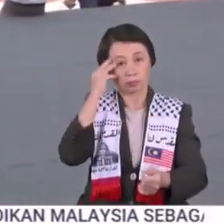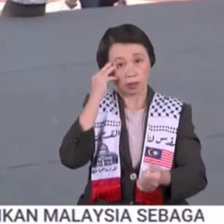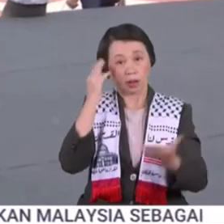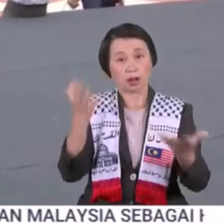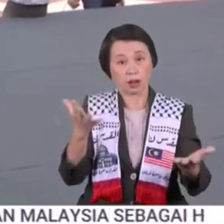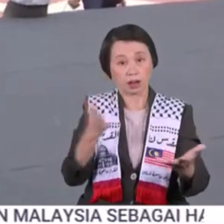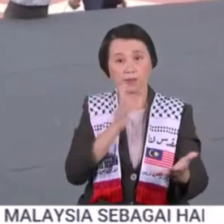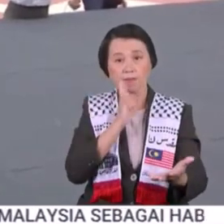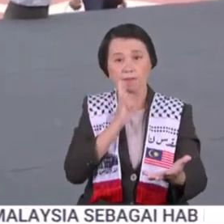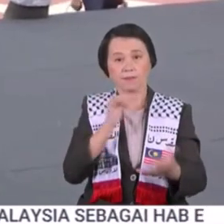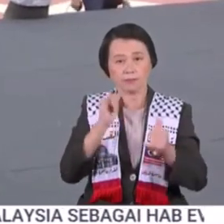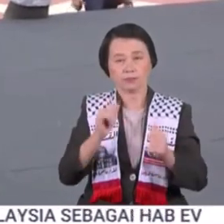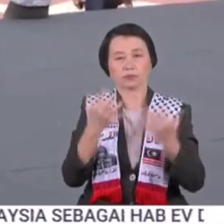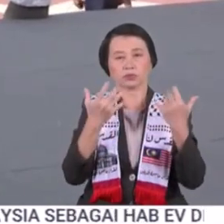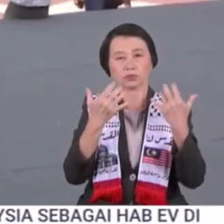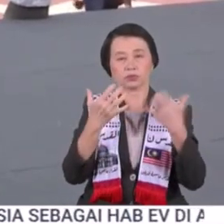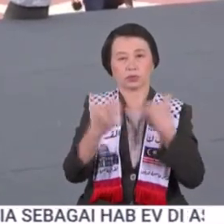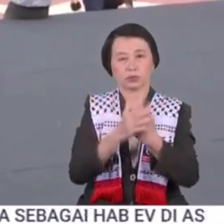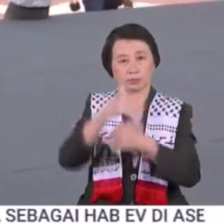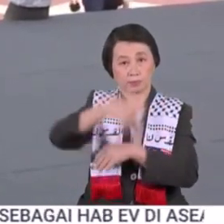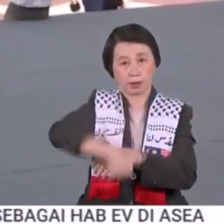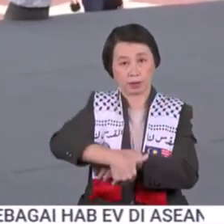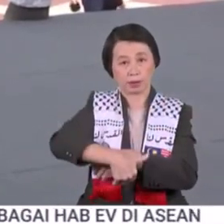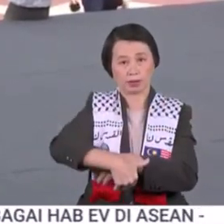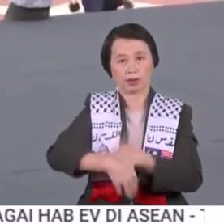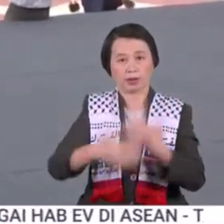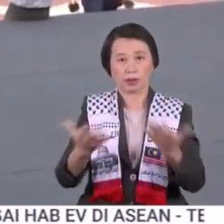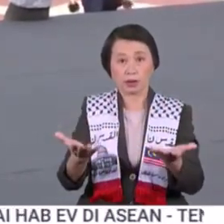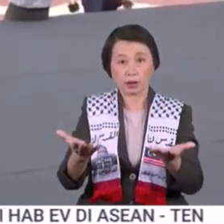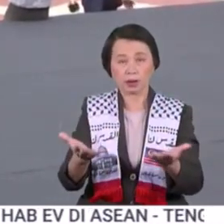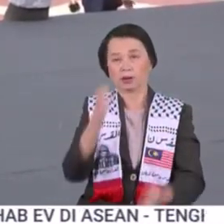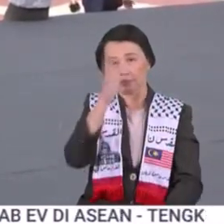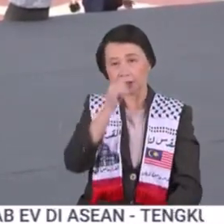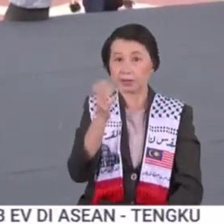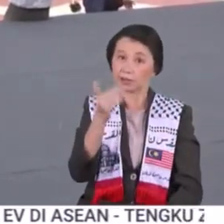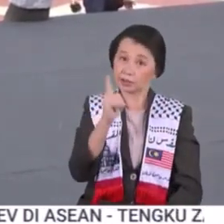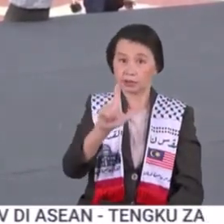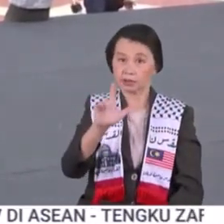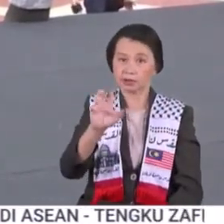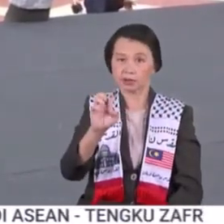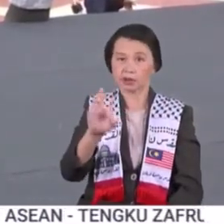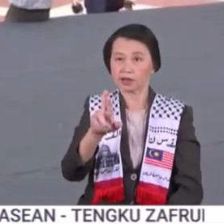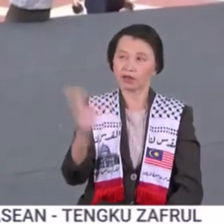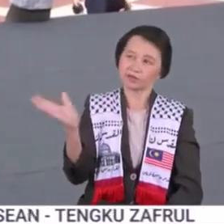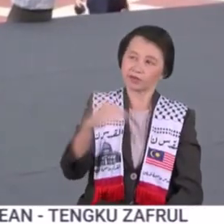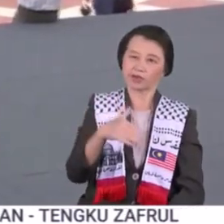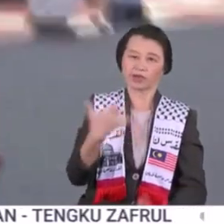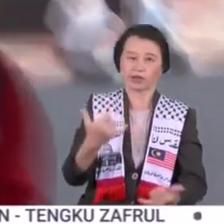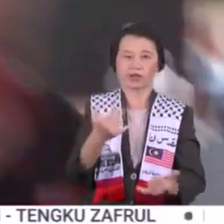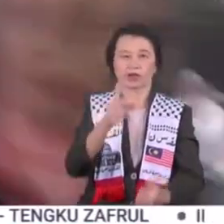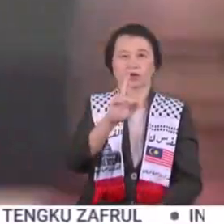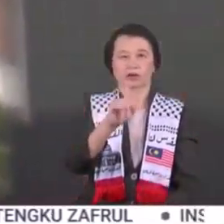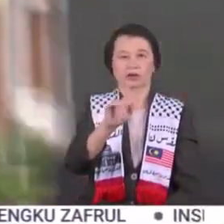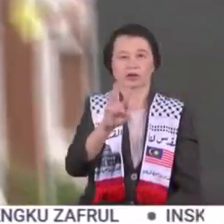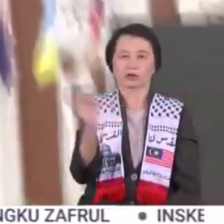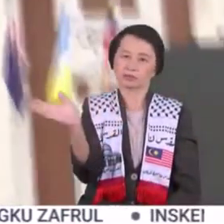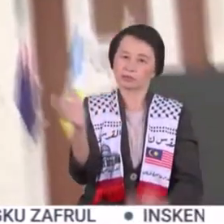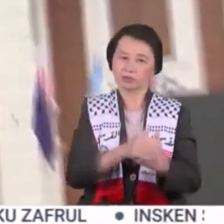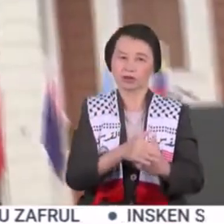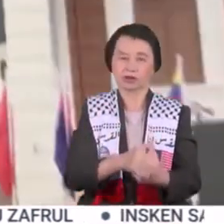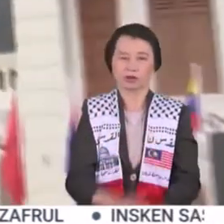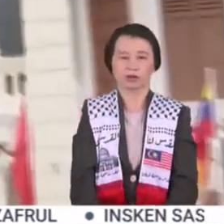Apa kisahnya? Sama-sama kita nantikan pada malam ini. Mana lagi? Melaka lah. Nurul Ashikin Abdul Halim, RTM.